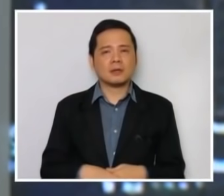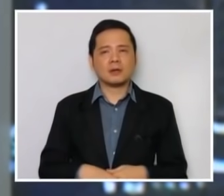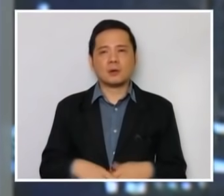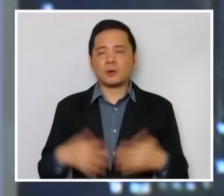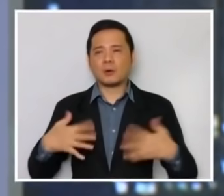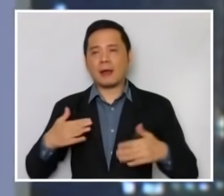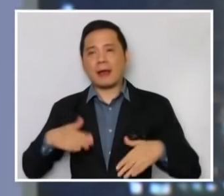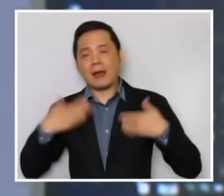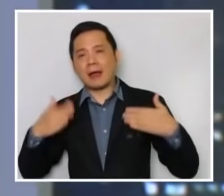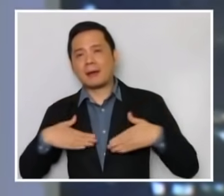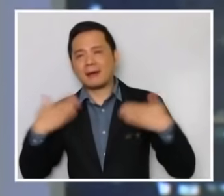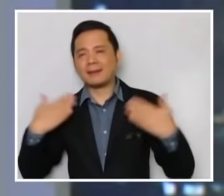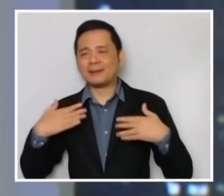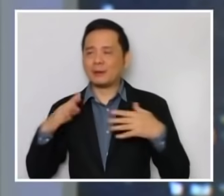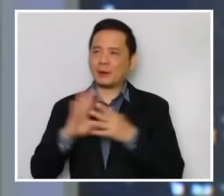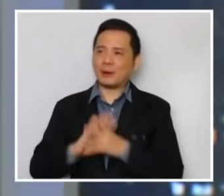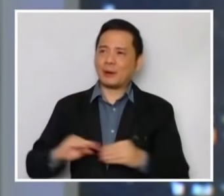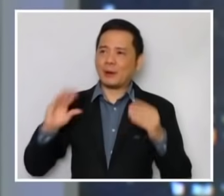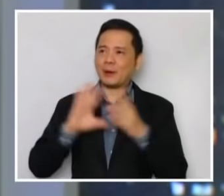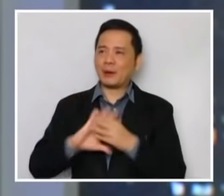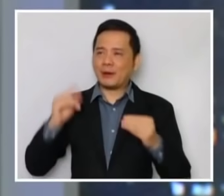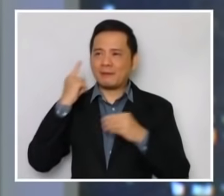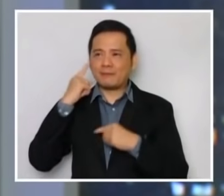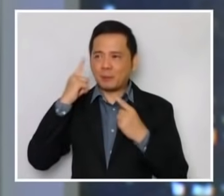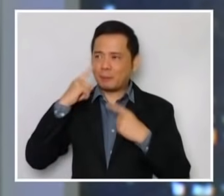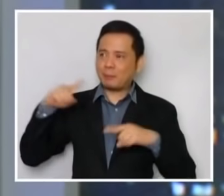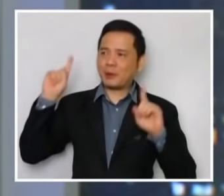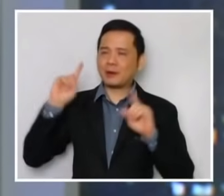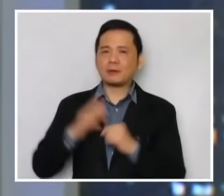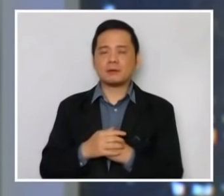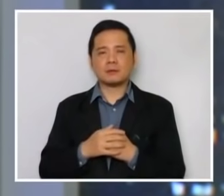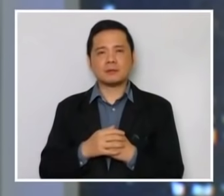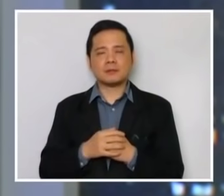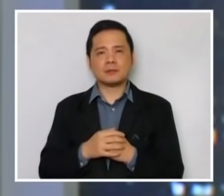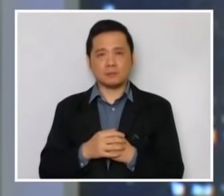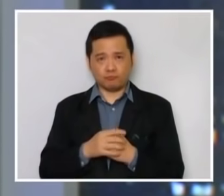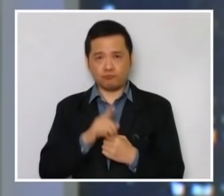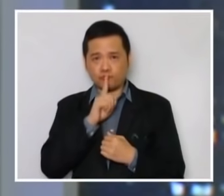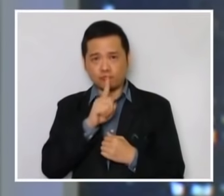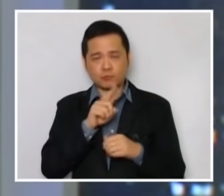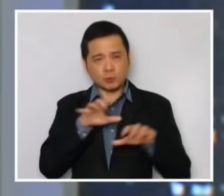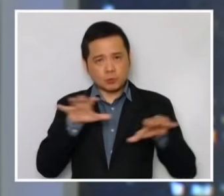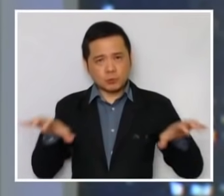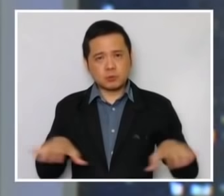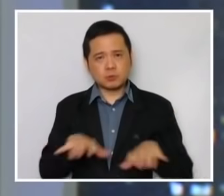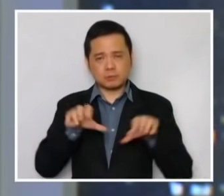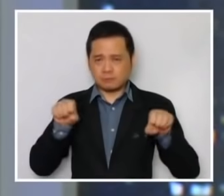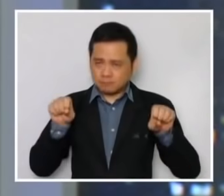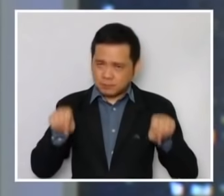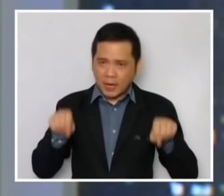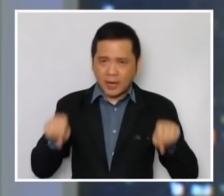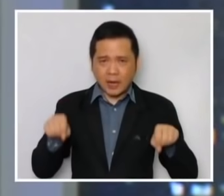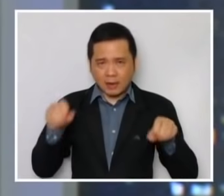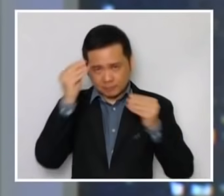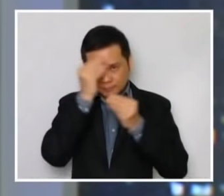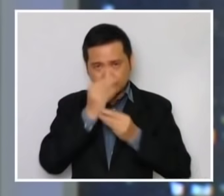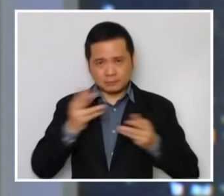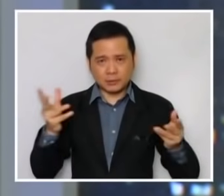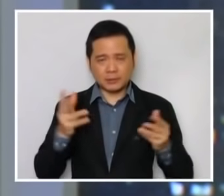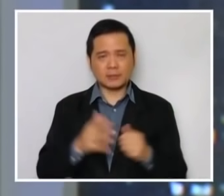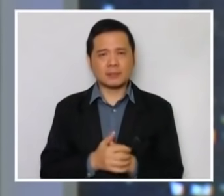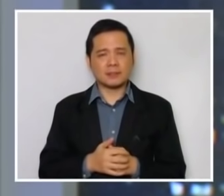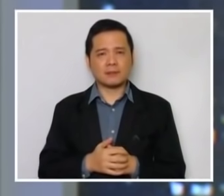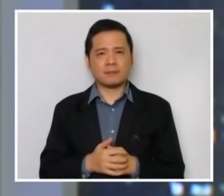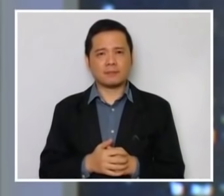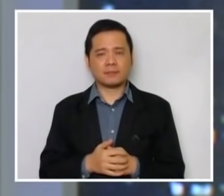masasayang kwento ng tagumpay, ginawa ko po sa abot ng aking makakaya. Ayon po sa aming obligasyon na maglahadi